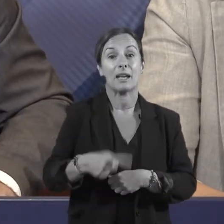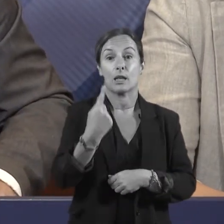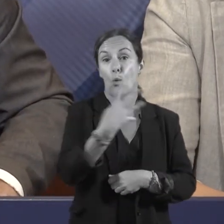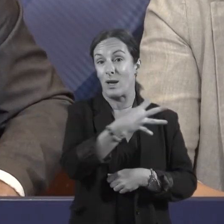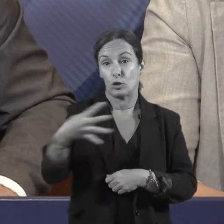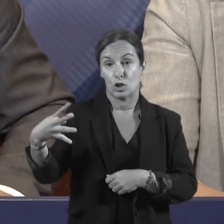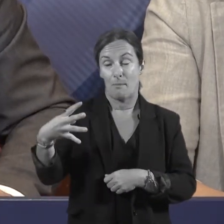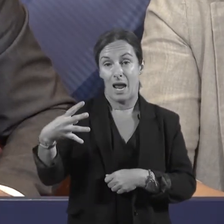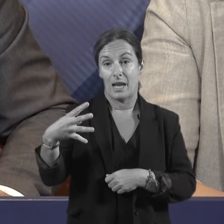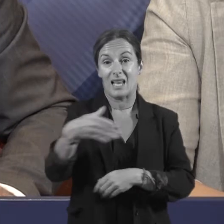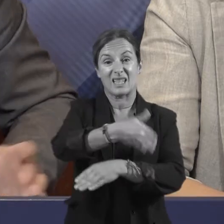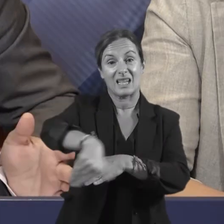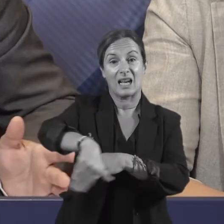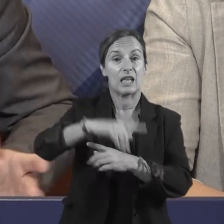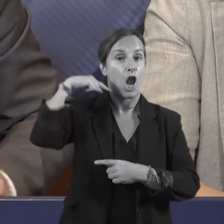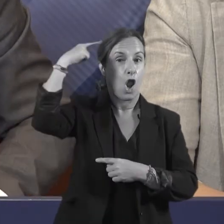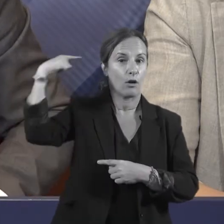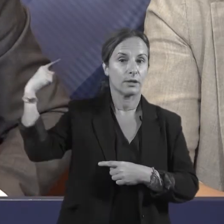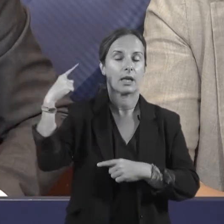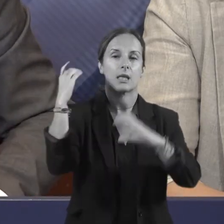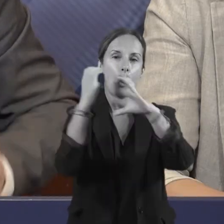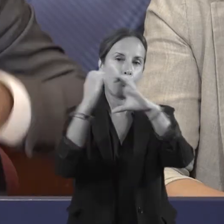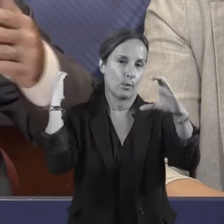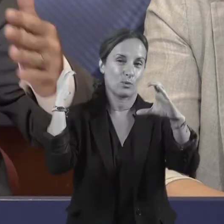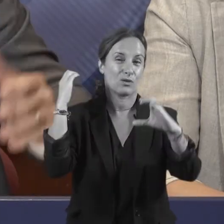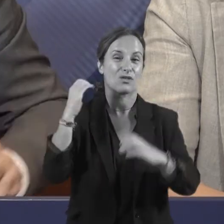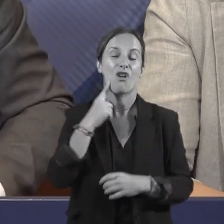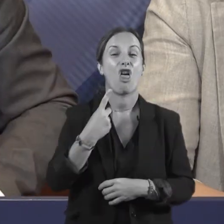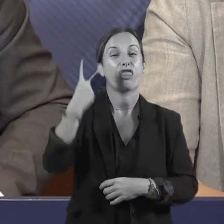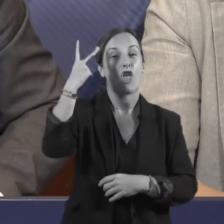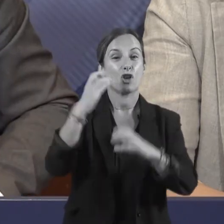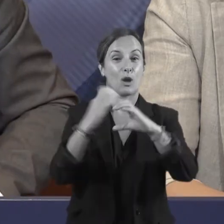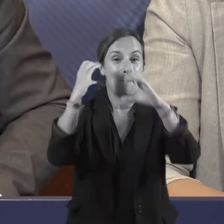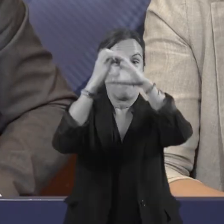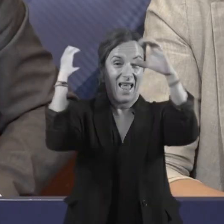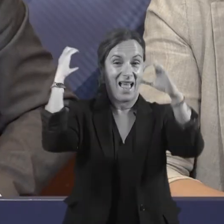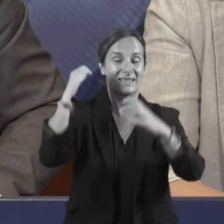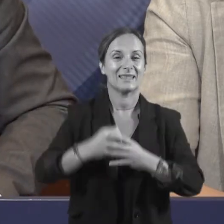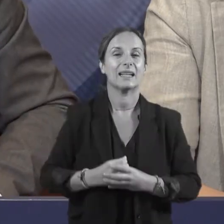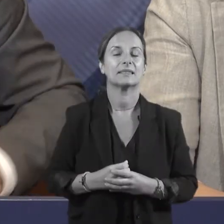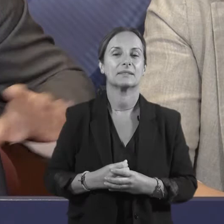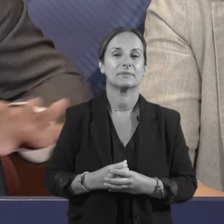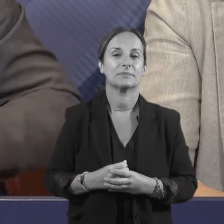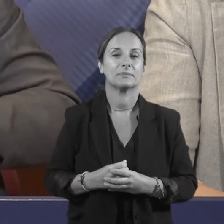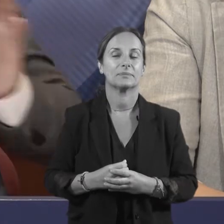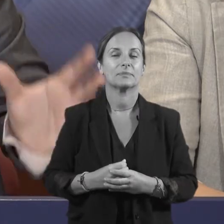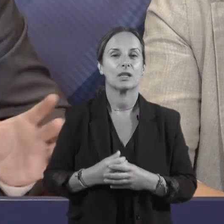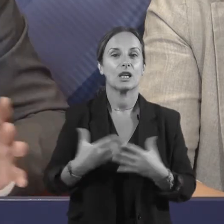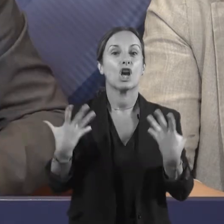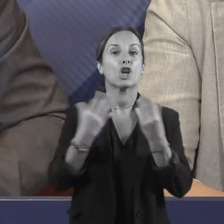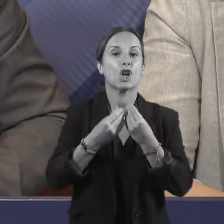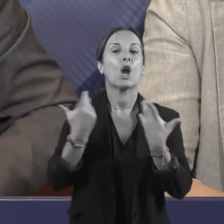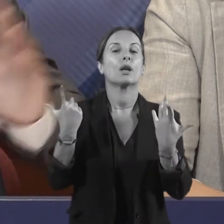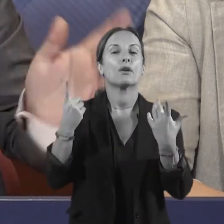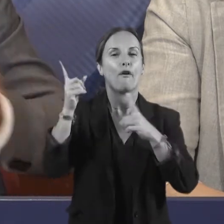carrer de Londres, que és el típic bus de dues plantes vinilat amb imatges